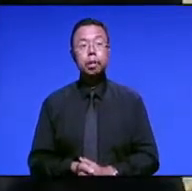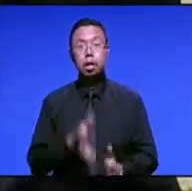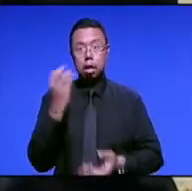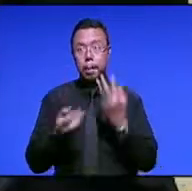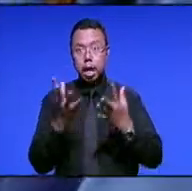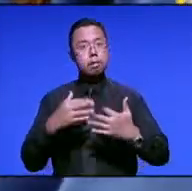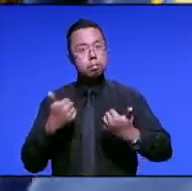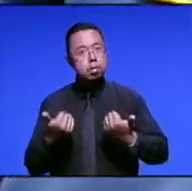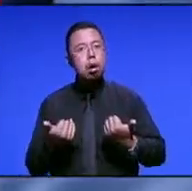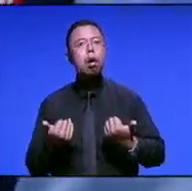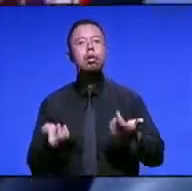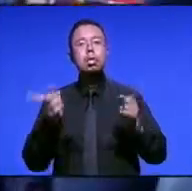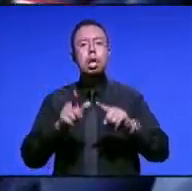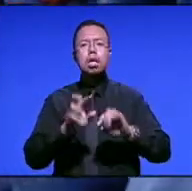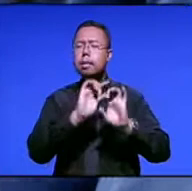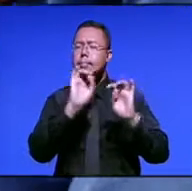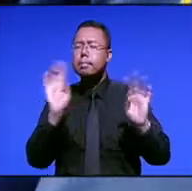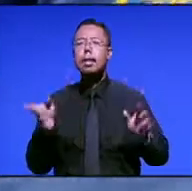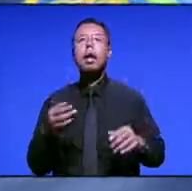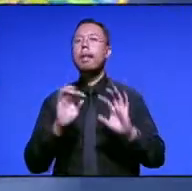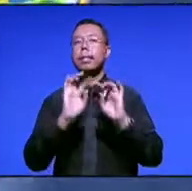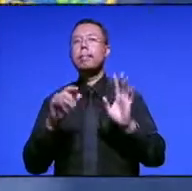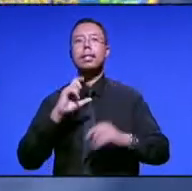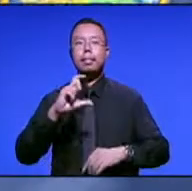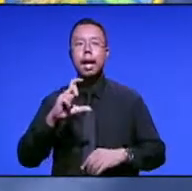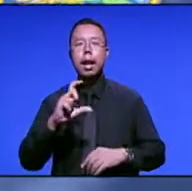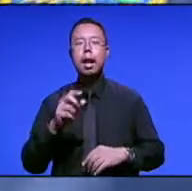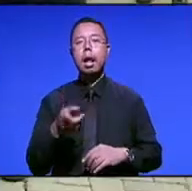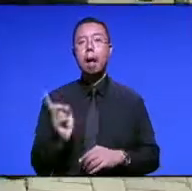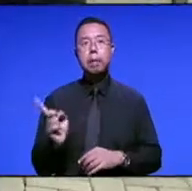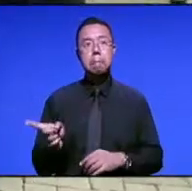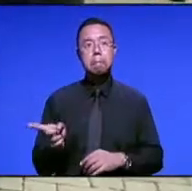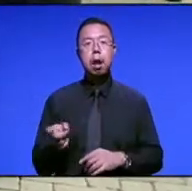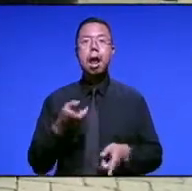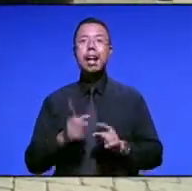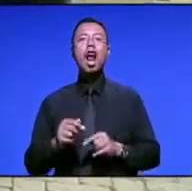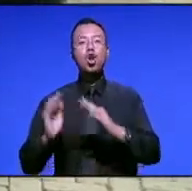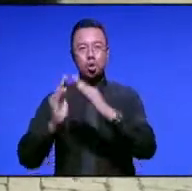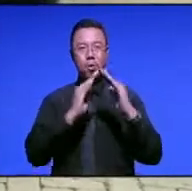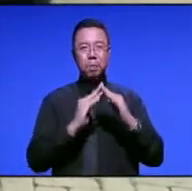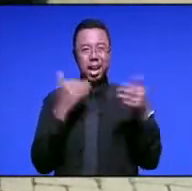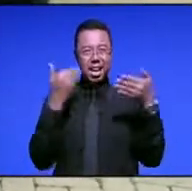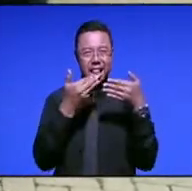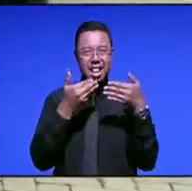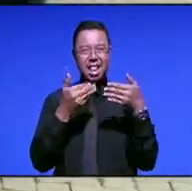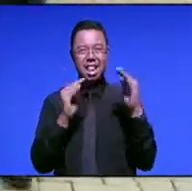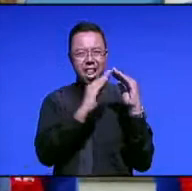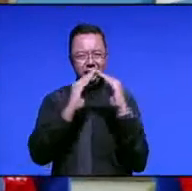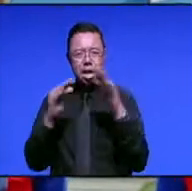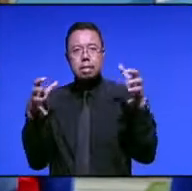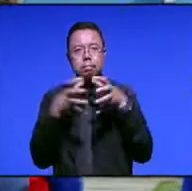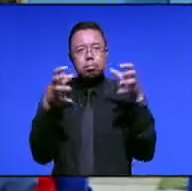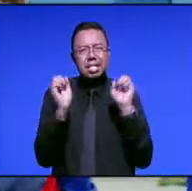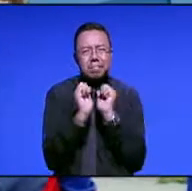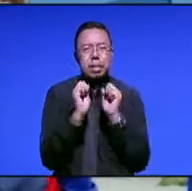Kebakaran dapat terjadi kapan saja dan dengan berbagai macam penyebab. Jika Anda tinggal di pemukiman padat penduduk, Anda baiknya menyiapkan